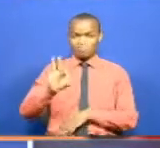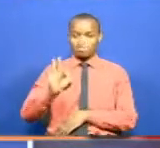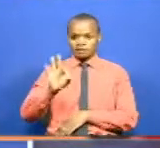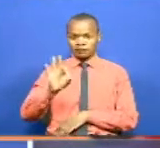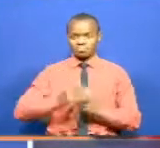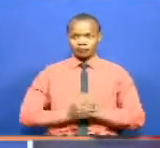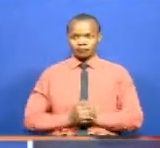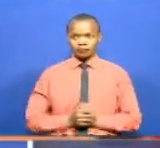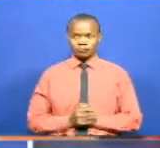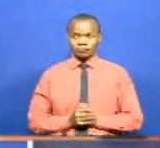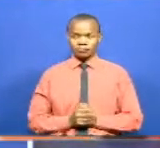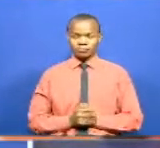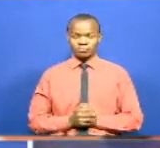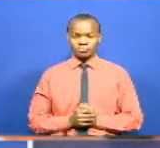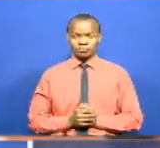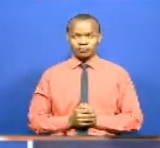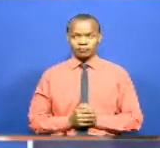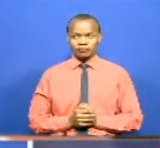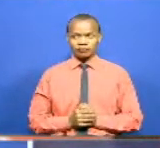Afrika.